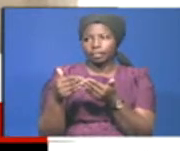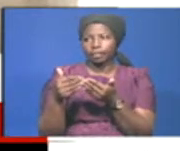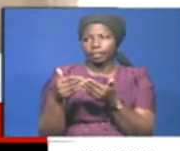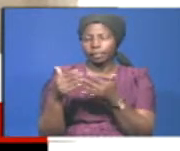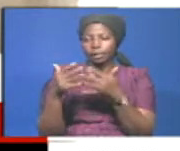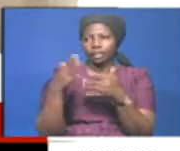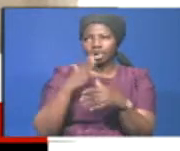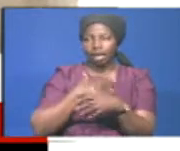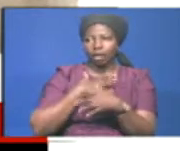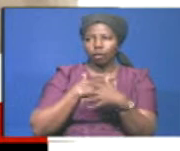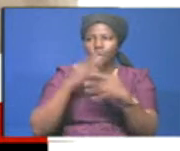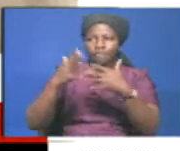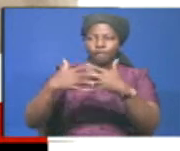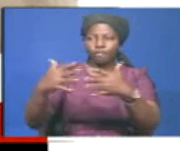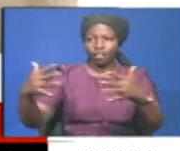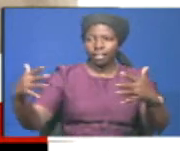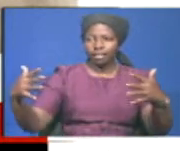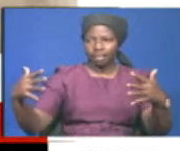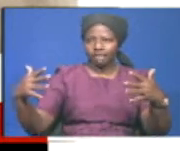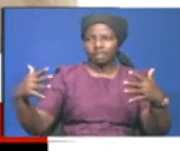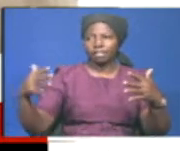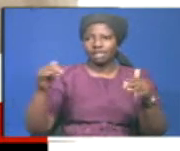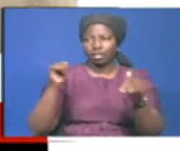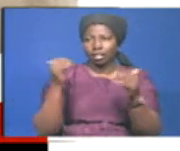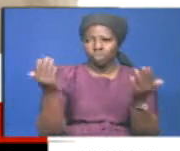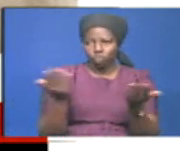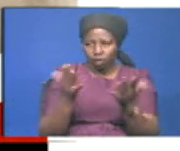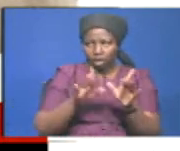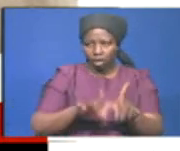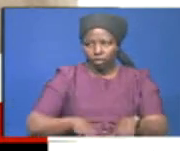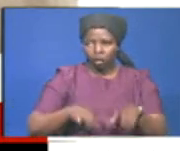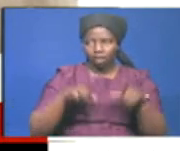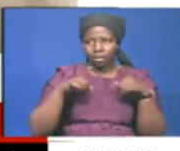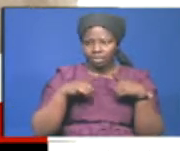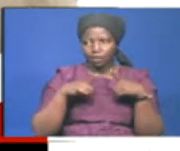zetu kule tunaishi, na pia